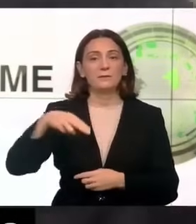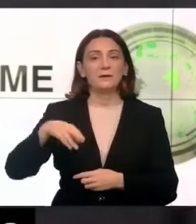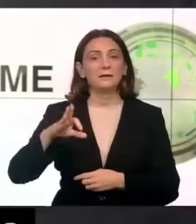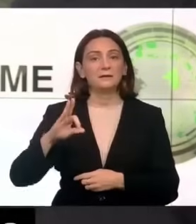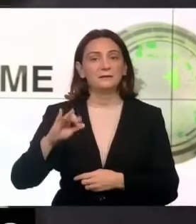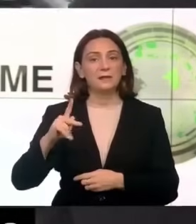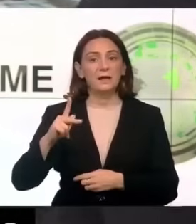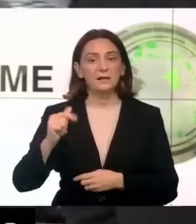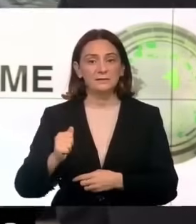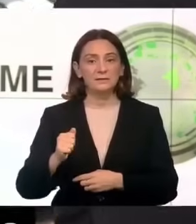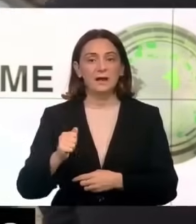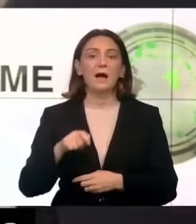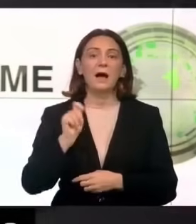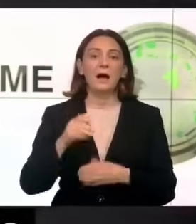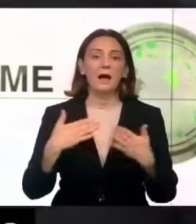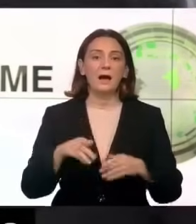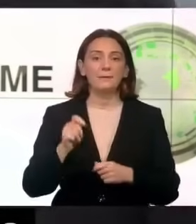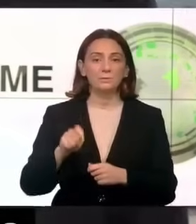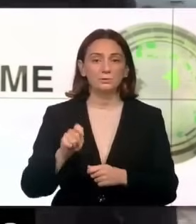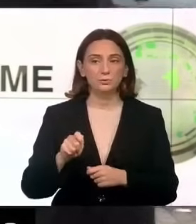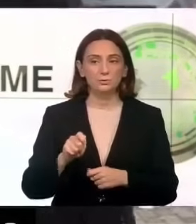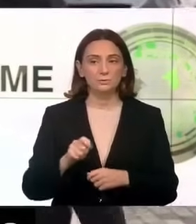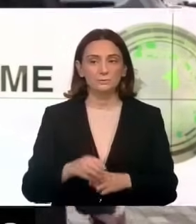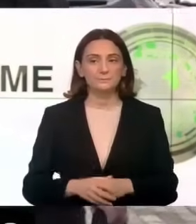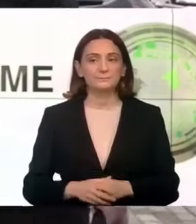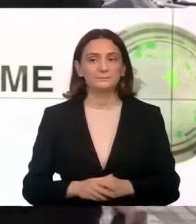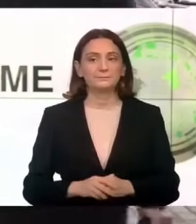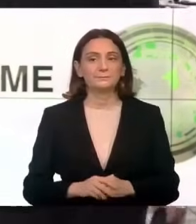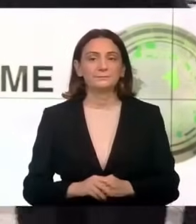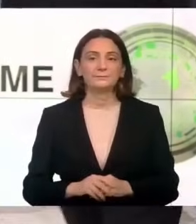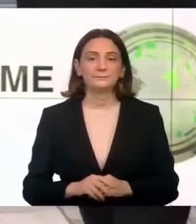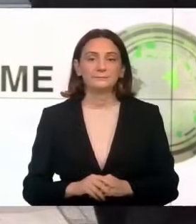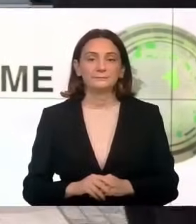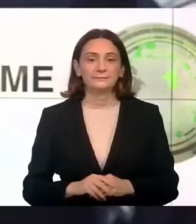dorëzohet përpara gjyqtarit paraprak.